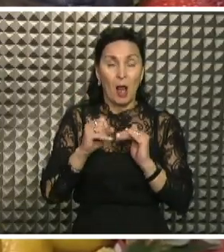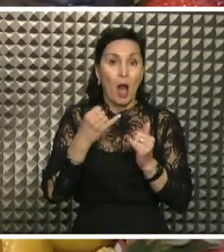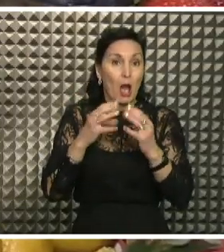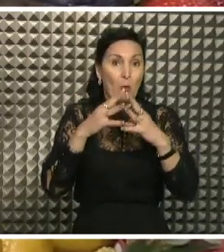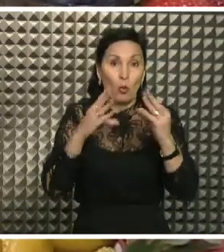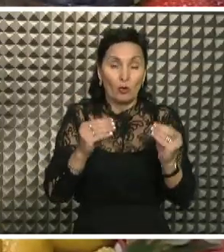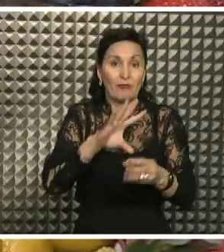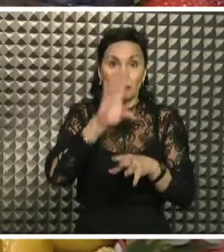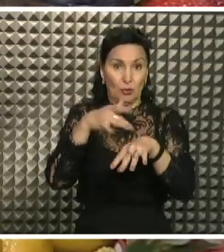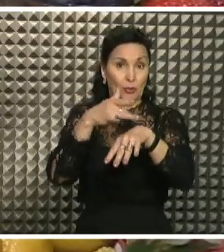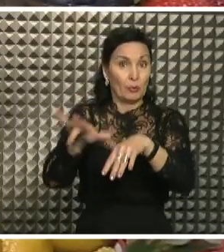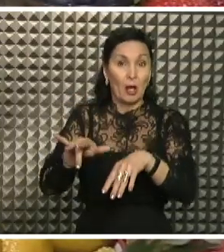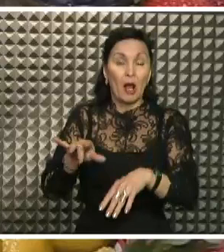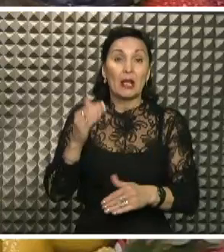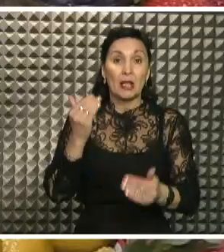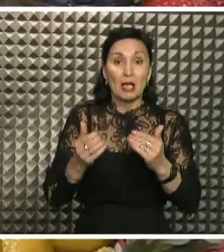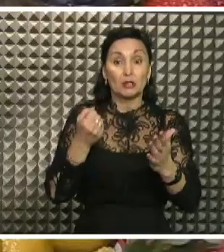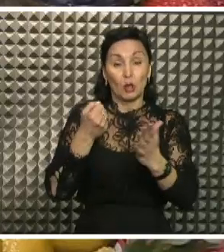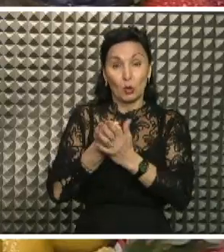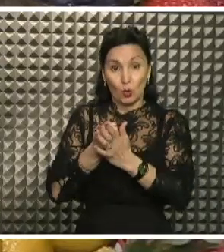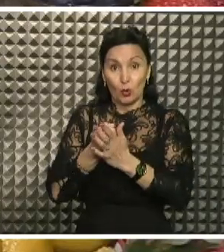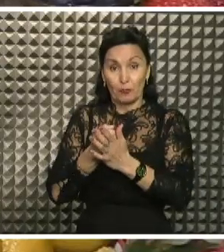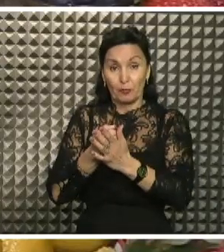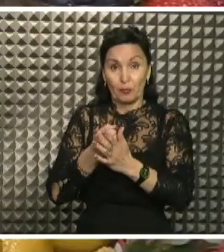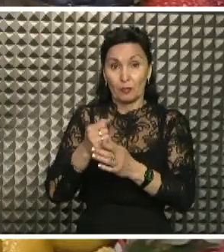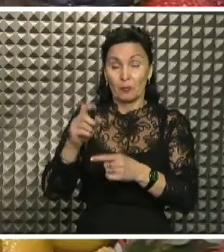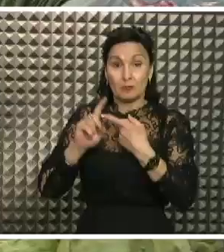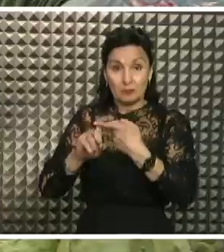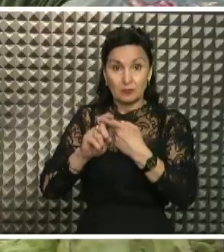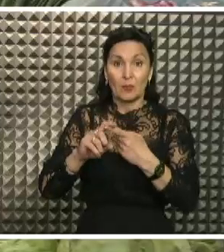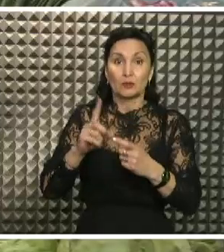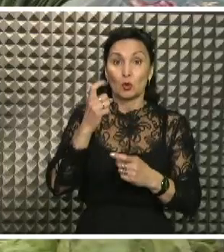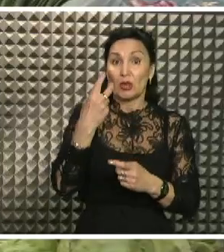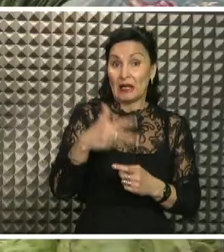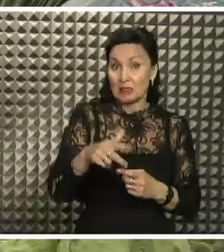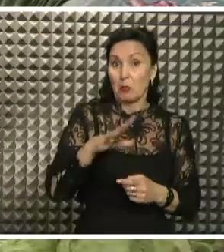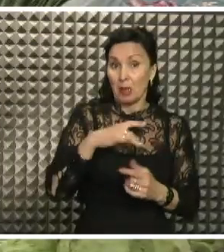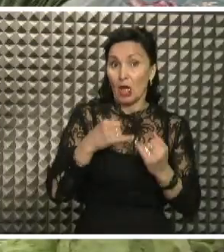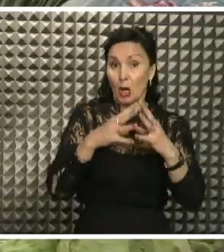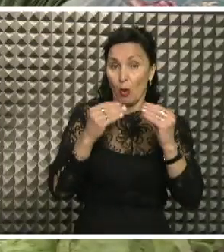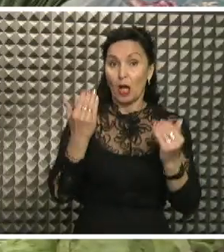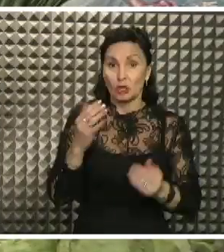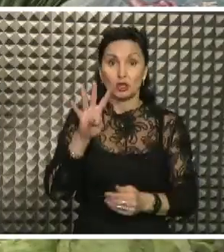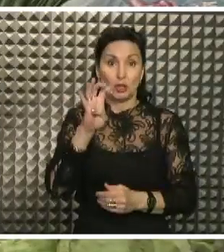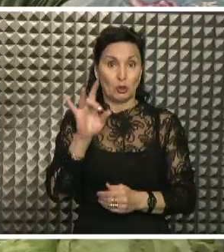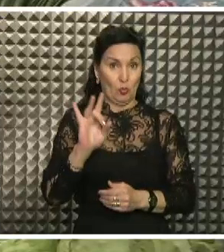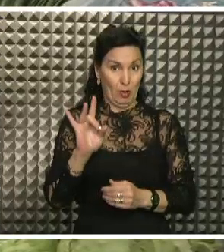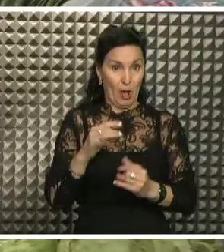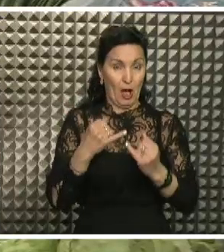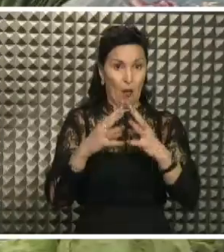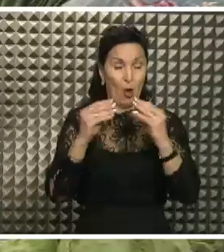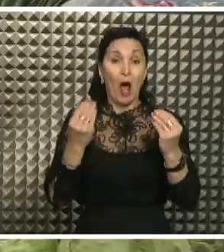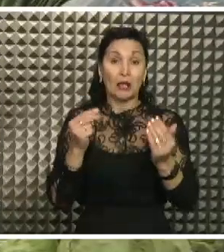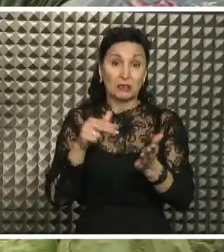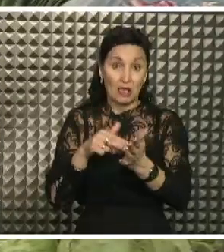не оказалось вовсе. Если до пандемии килограмм лимона стоил 130 рублей, то сейчас цена увеличилась до 400. А цена